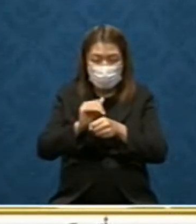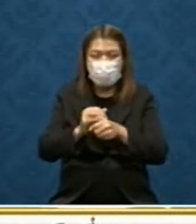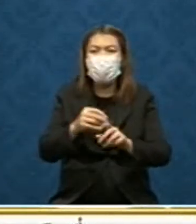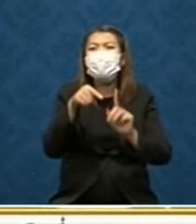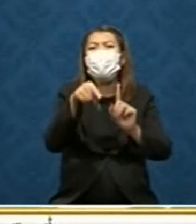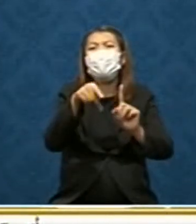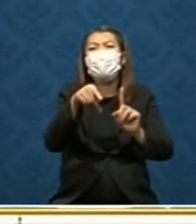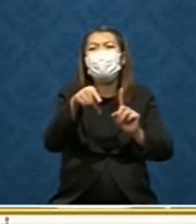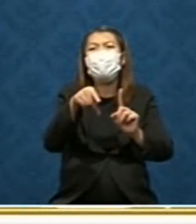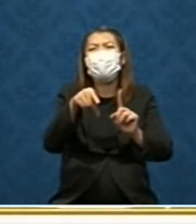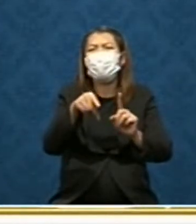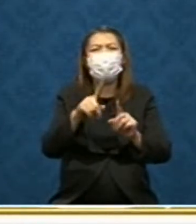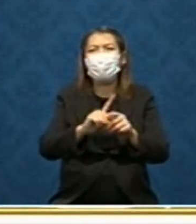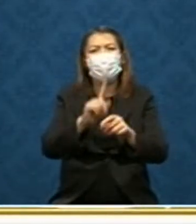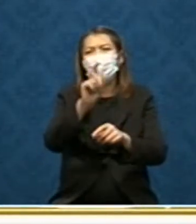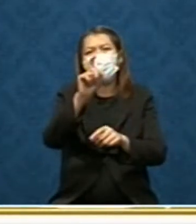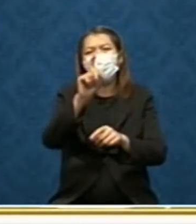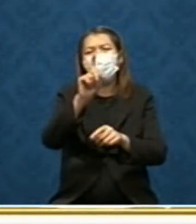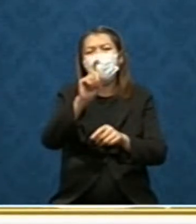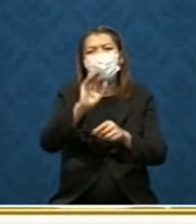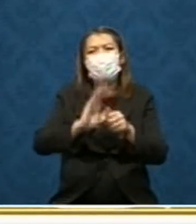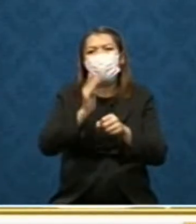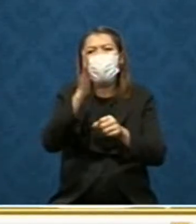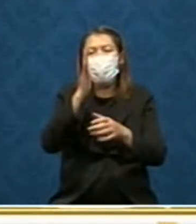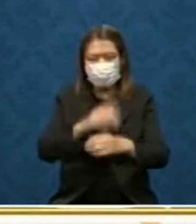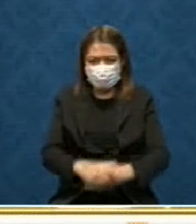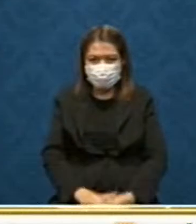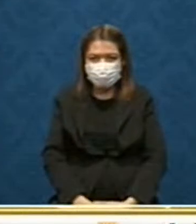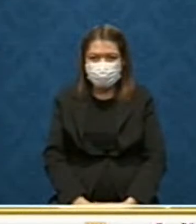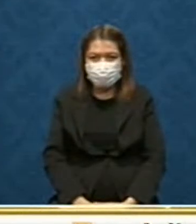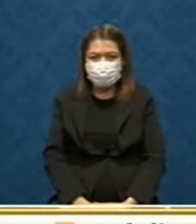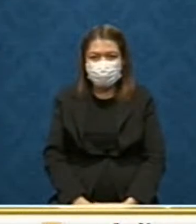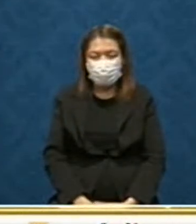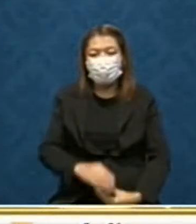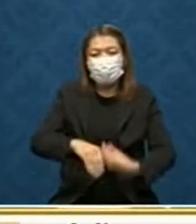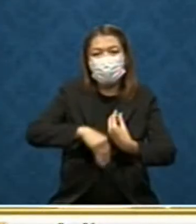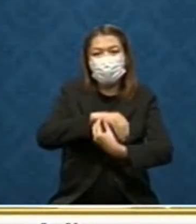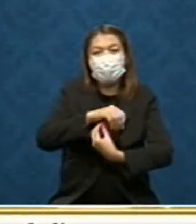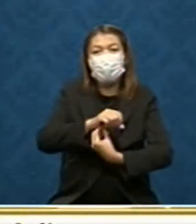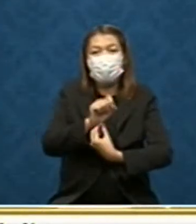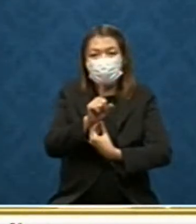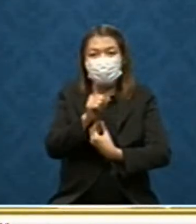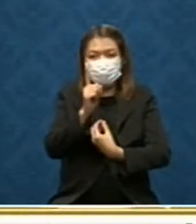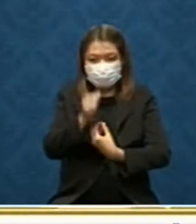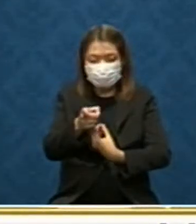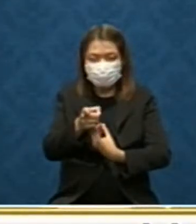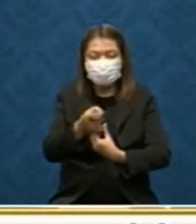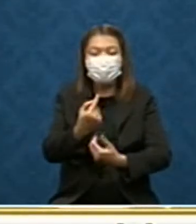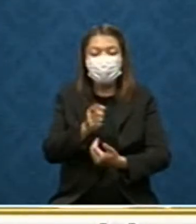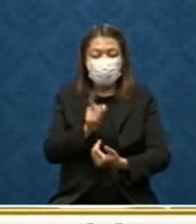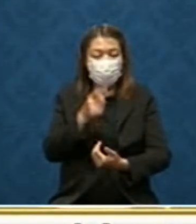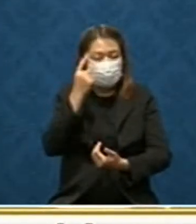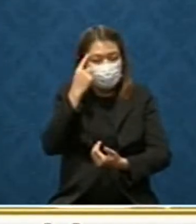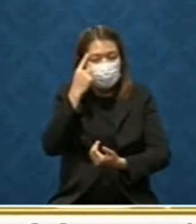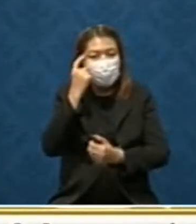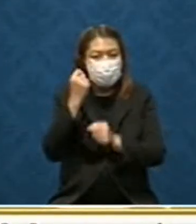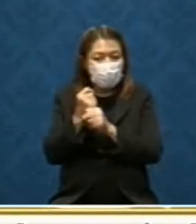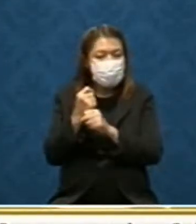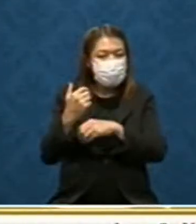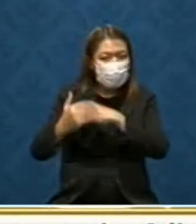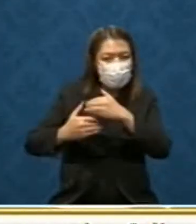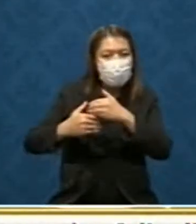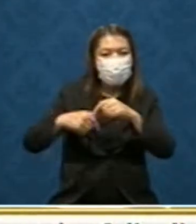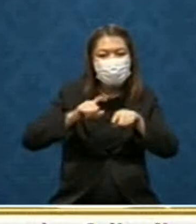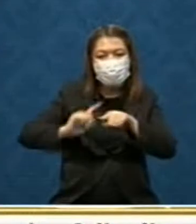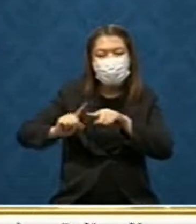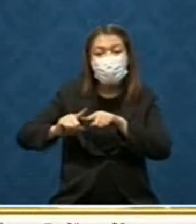ันหนึเลยกอยู่ไม่ได้เพรนั้นเศรษฐกจิ ๆ มันจะต้องทำอะไร ๆ อย่างเพื่ไ